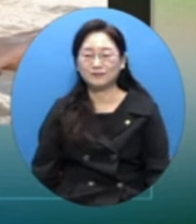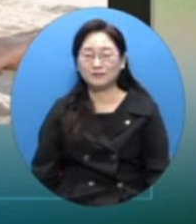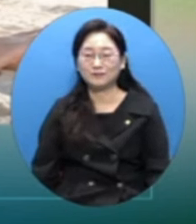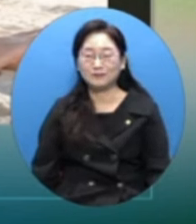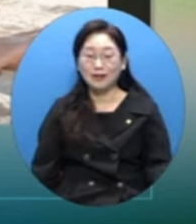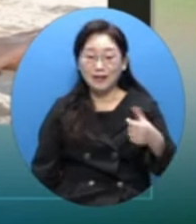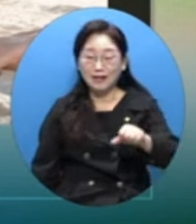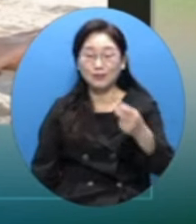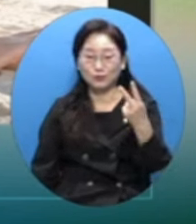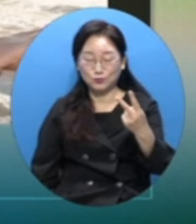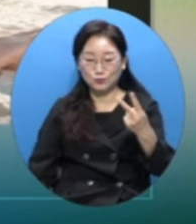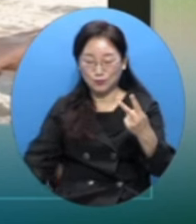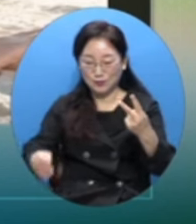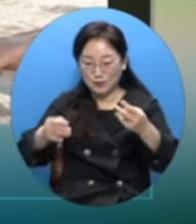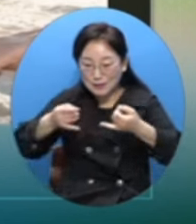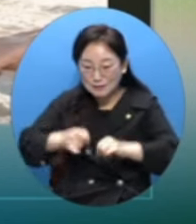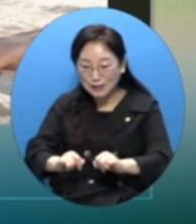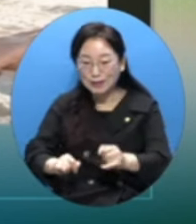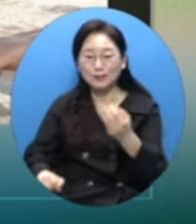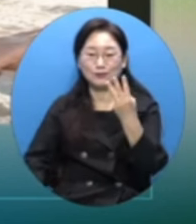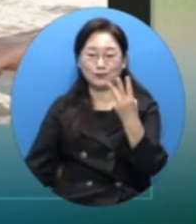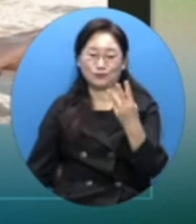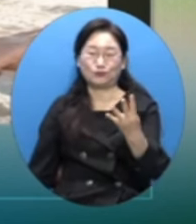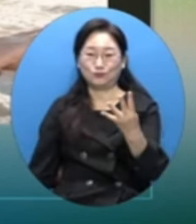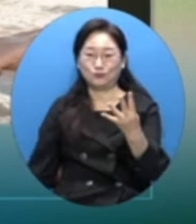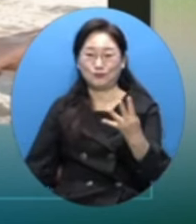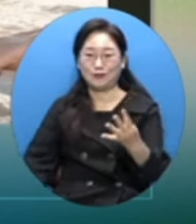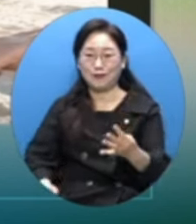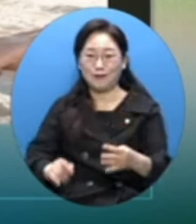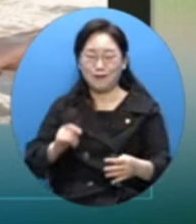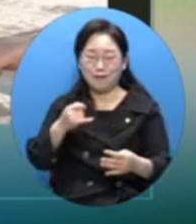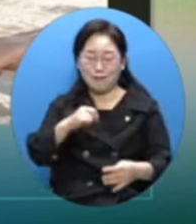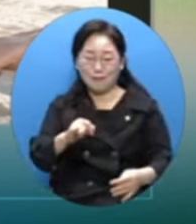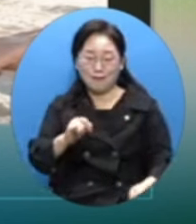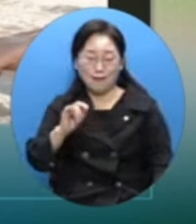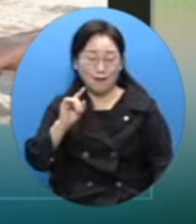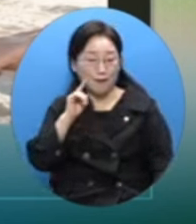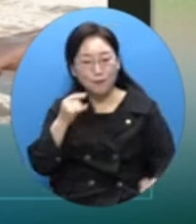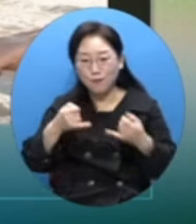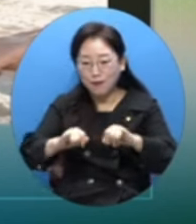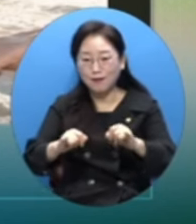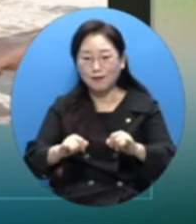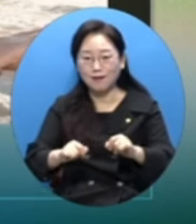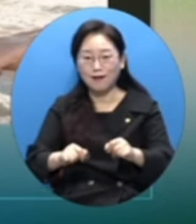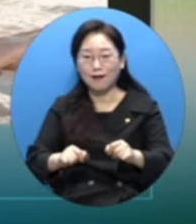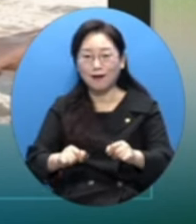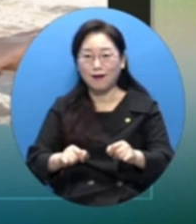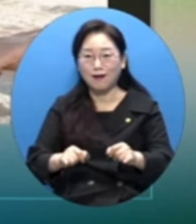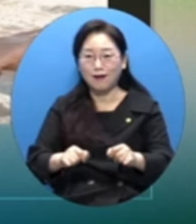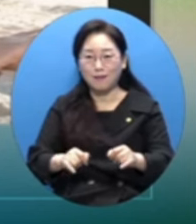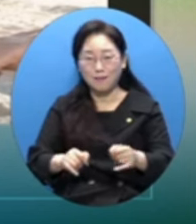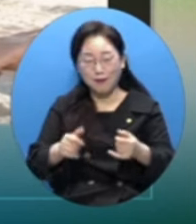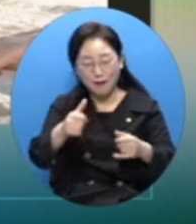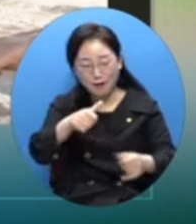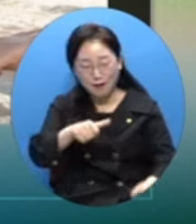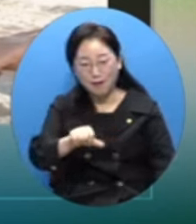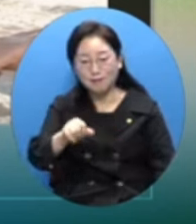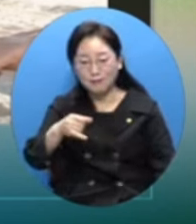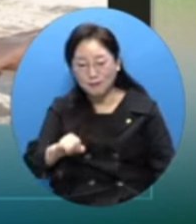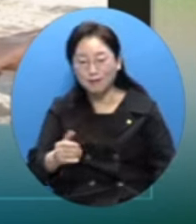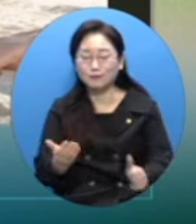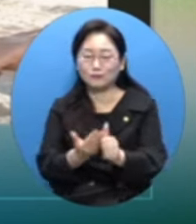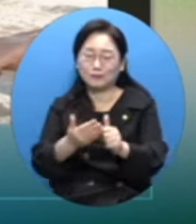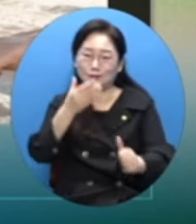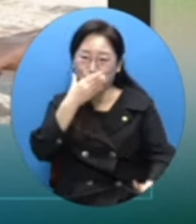아들 둘을 낳고 또 쌍둥이 딸을 낳았는데 쌍둥이 딸이 얼마나 예쁜지 모릅니다. 그 아들 넷을 키우면서 정말 행복하게 살고 있습니다.